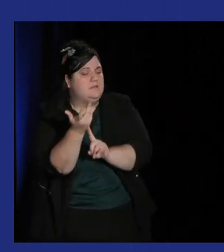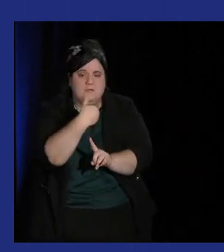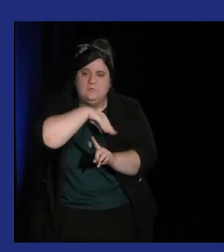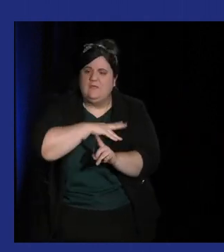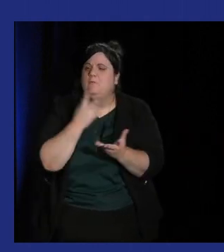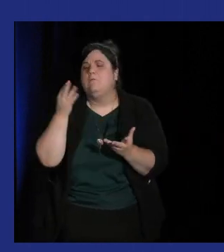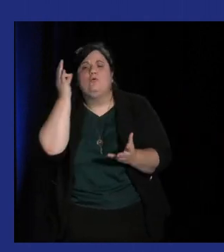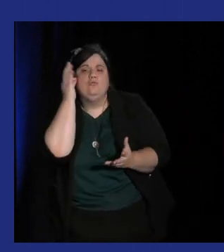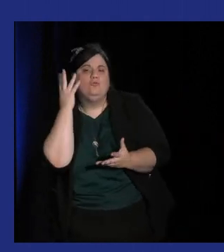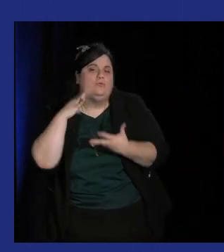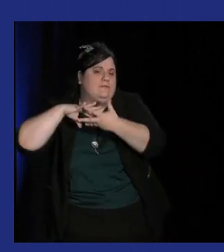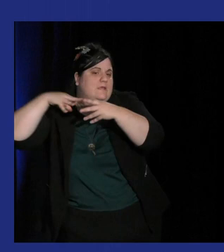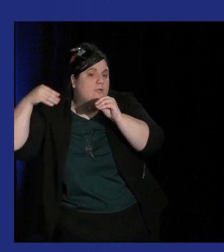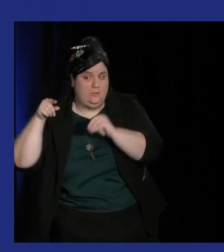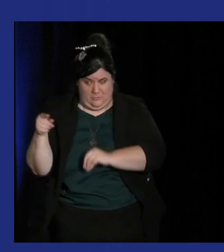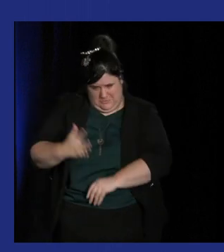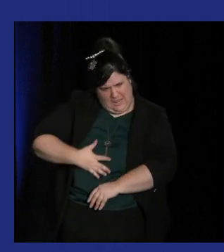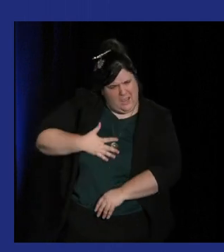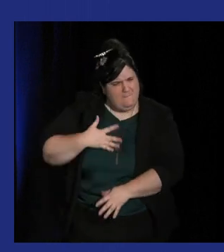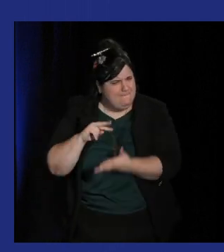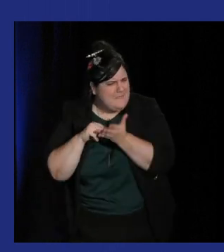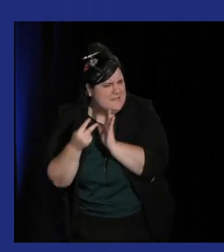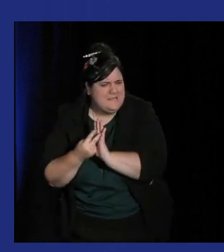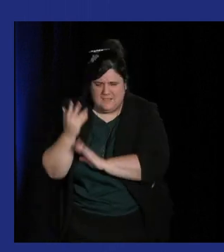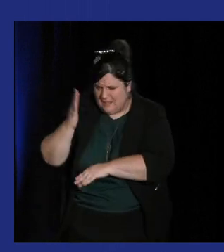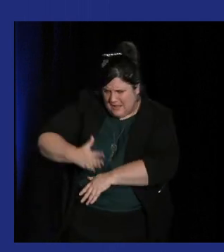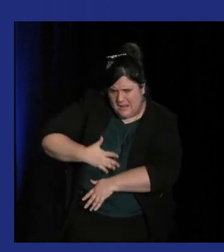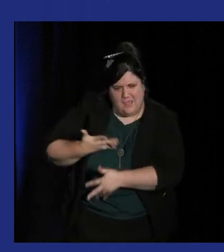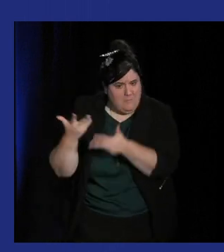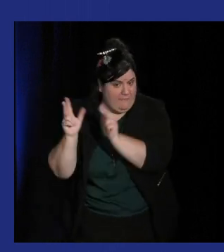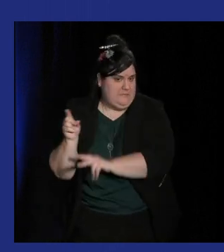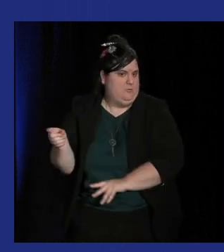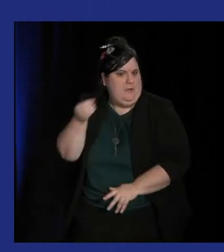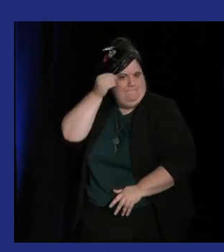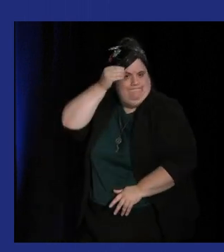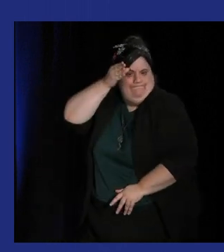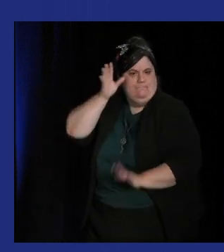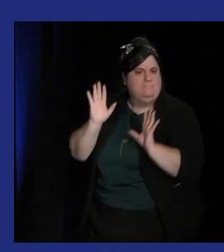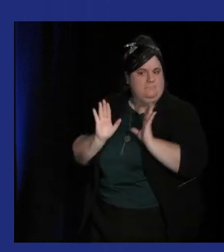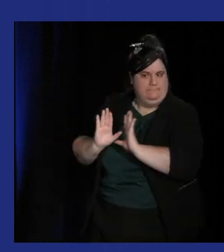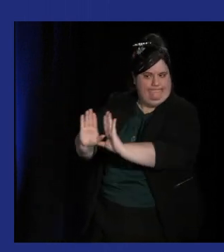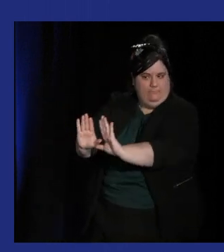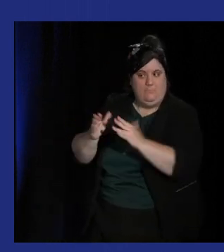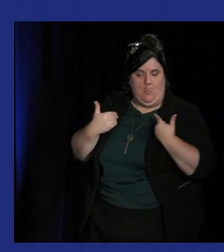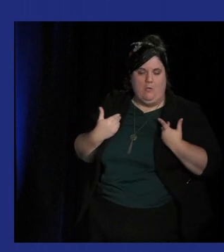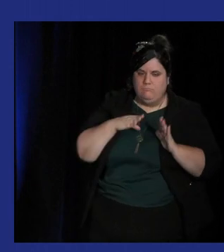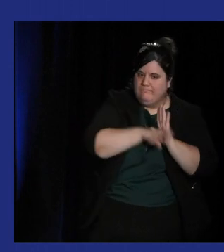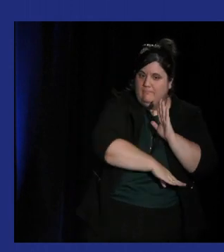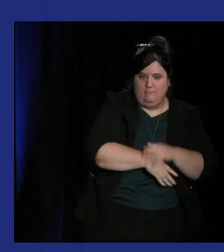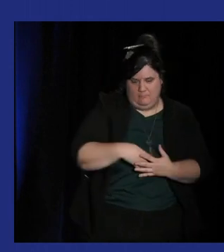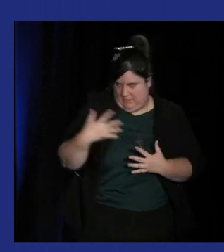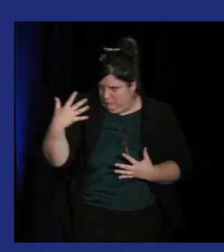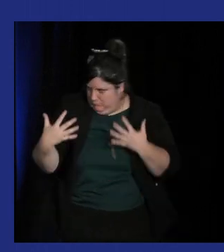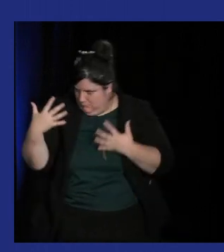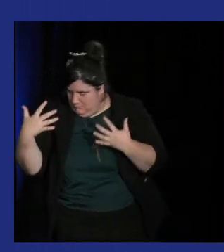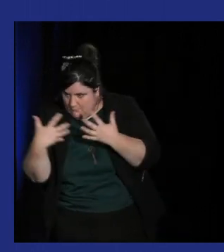beaucoup plus que moi tout ce qui est technique programmation et tout donc lui il aimerait se spécialiser là-dedans et donc c'est avec lui qu'on voit un peu tout